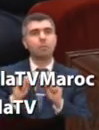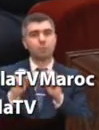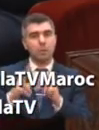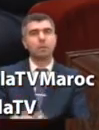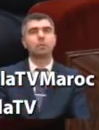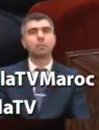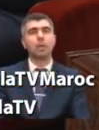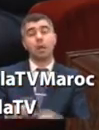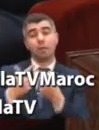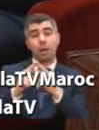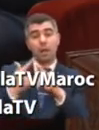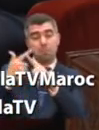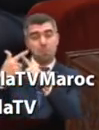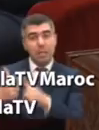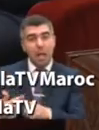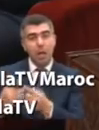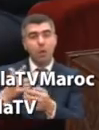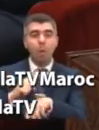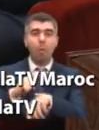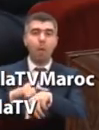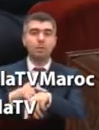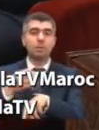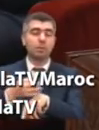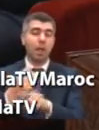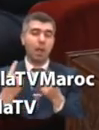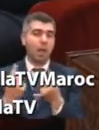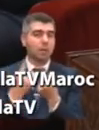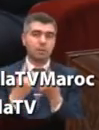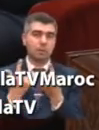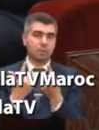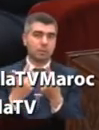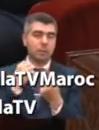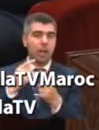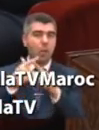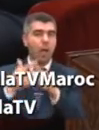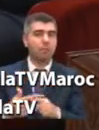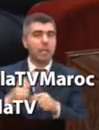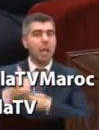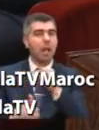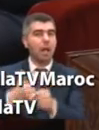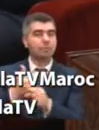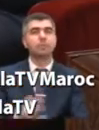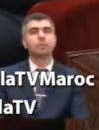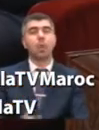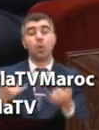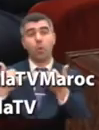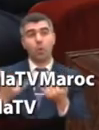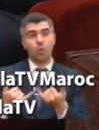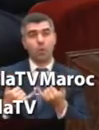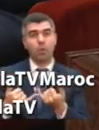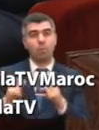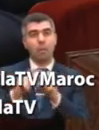انعكاس مالي يتطلب وقت طبيعة الحال ومرتبط بالميزانيات السنوية. اليوم تكلمتم عن آثار